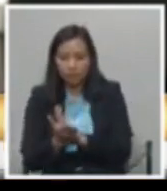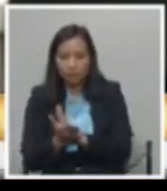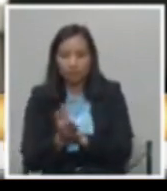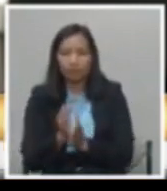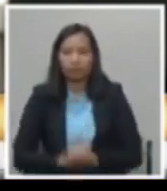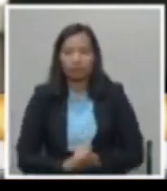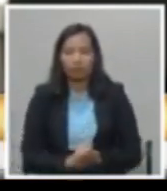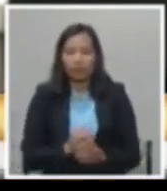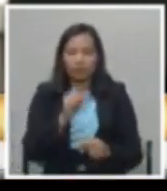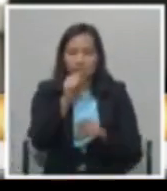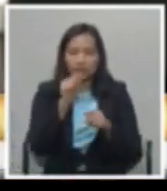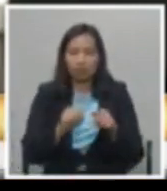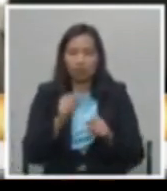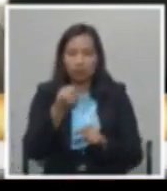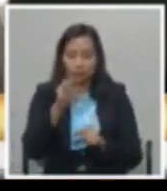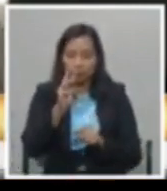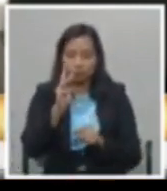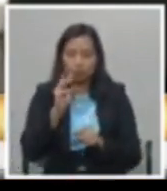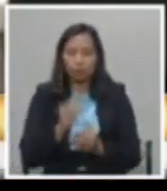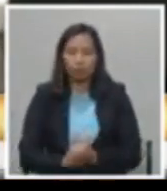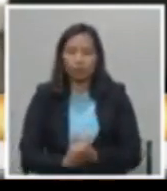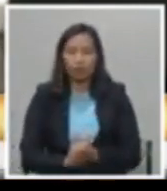ณ 16% ครึ่ง